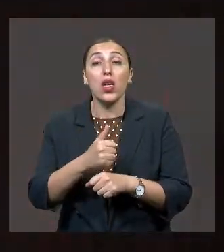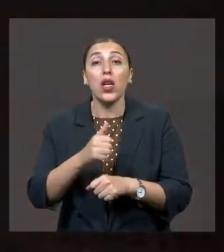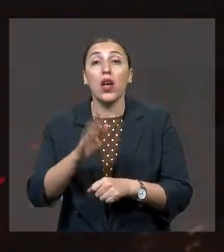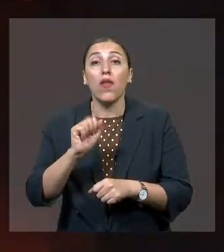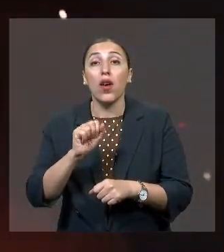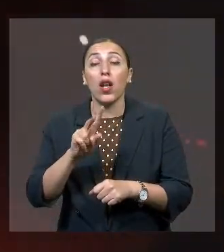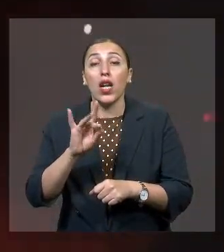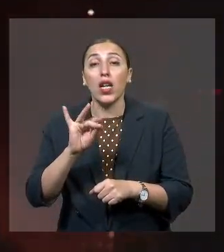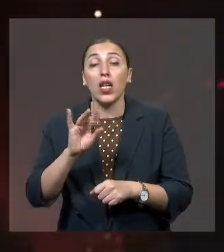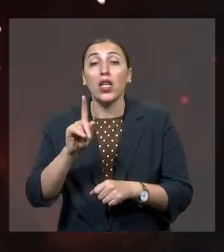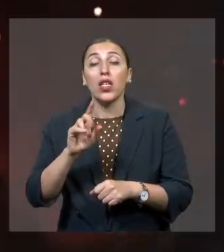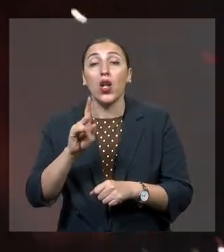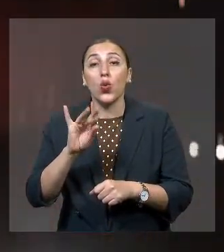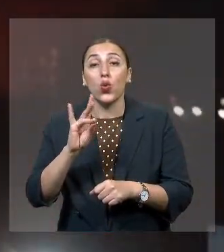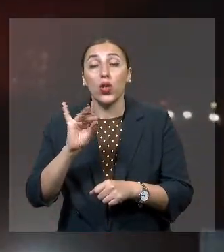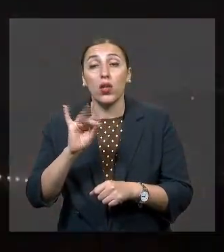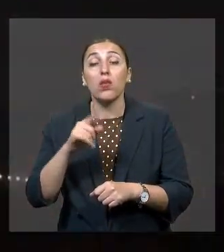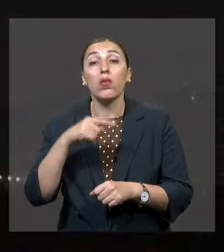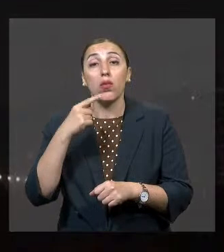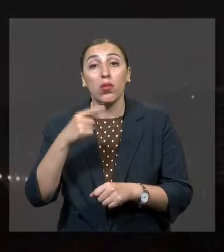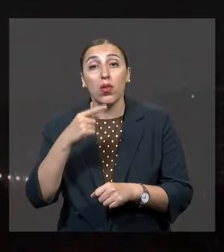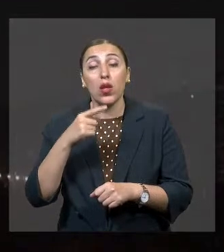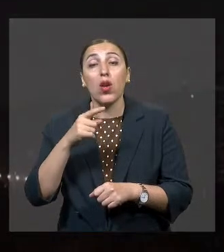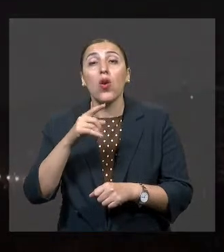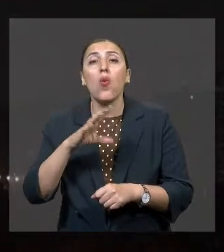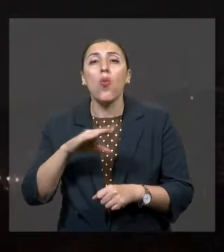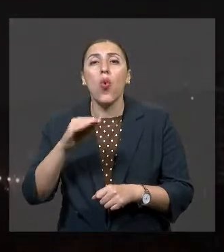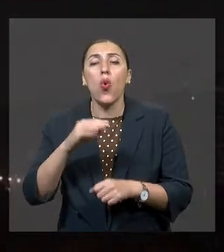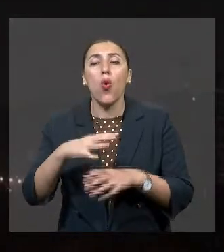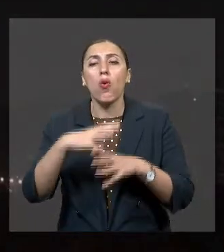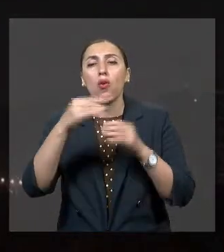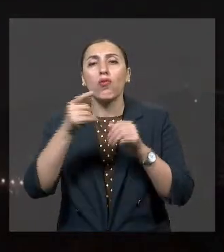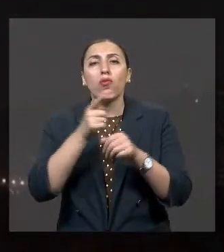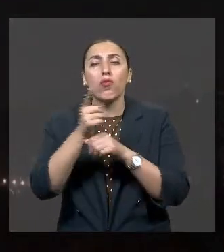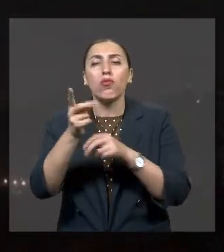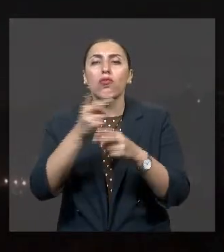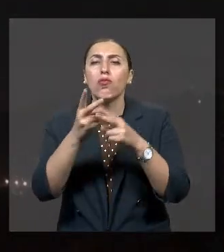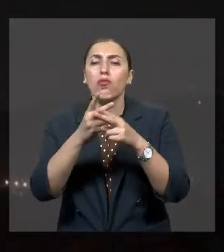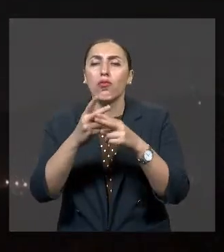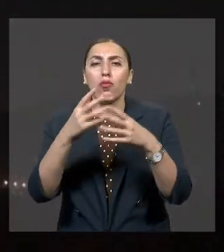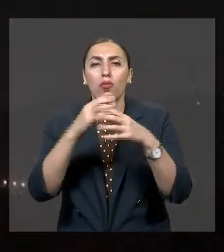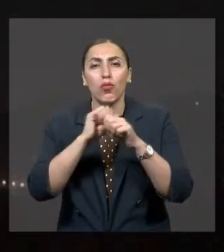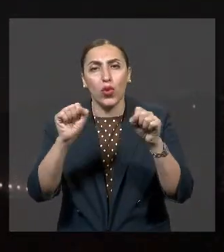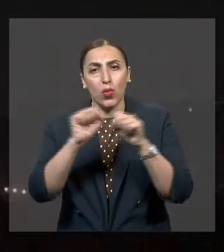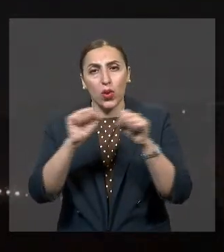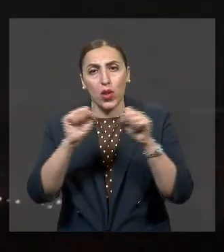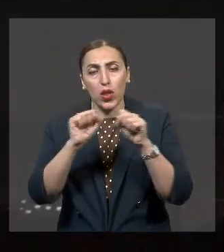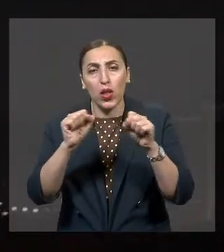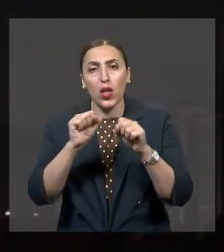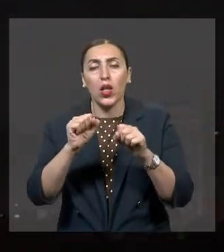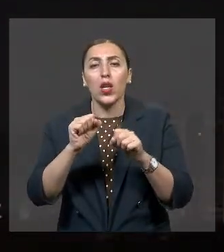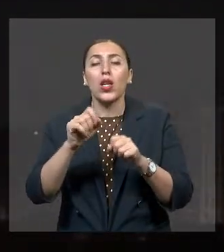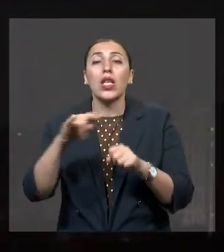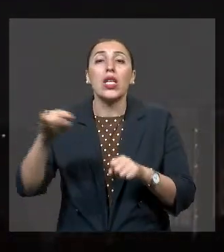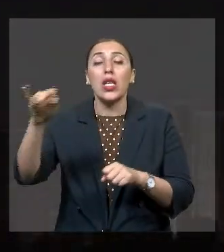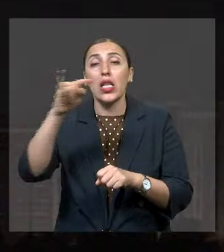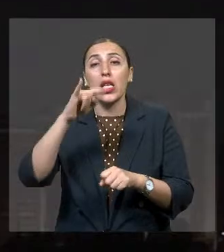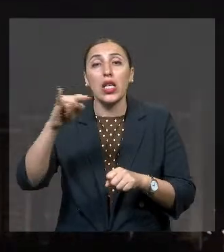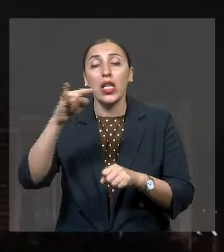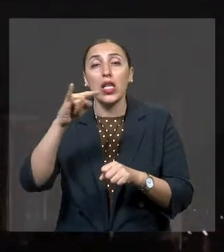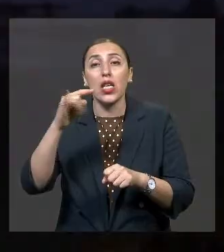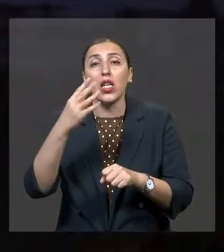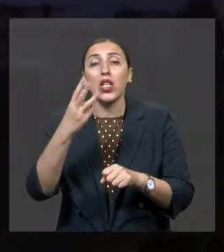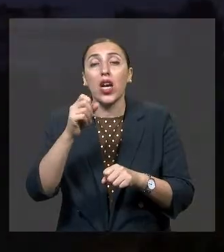Վալերի Զալուժնի ասելով, բոլոր հրթիռները ոչնչացվել են, ինչպես նաև շահեց հարվածային 16 անոթաչուններից